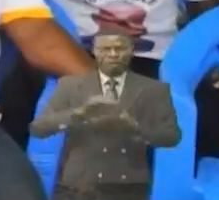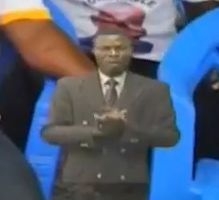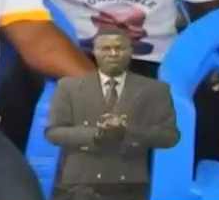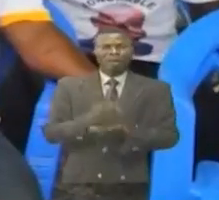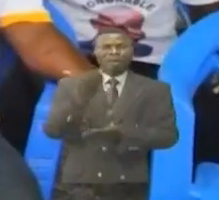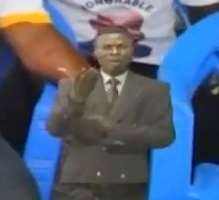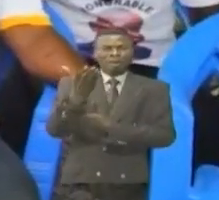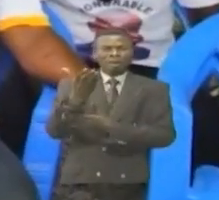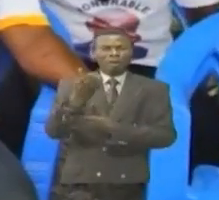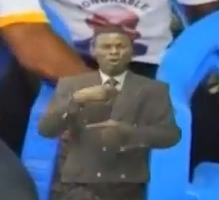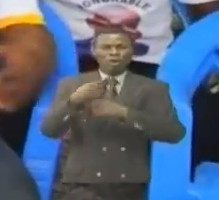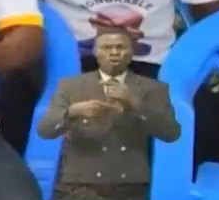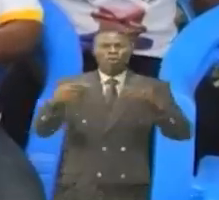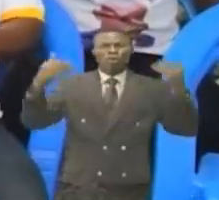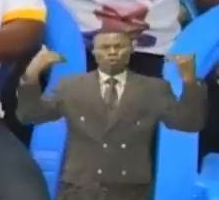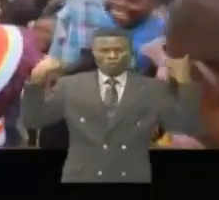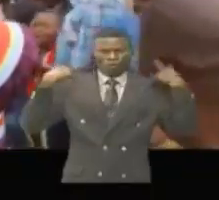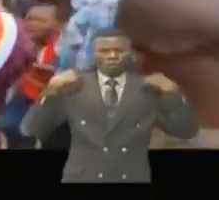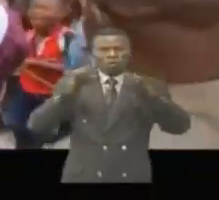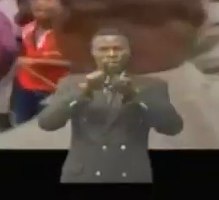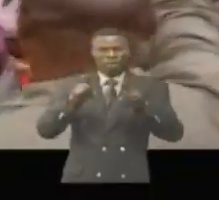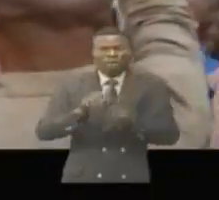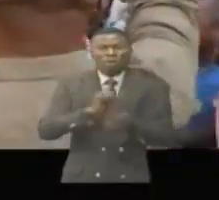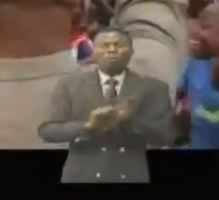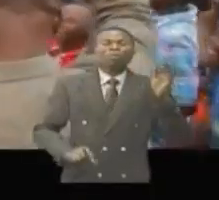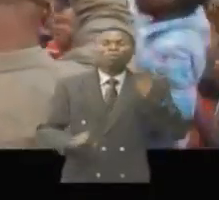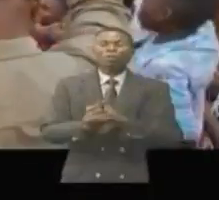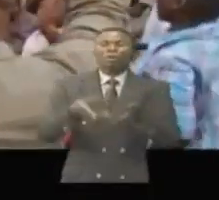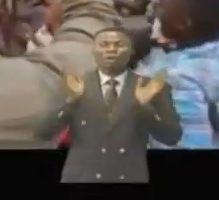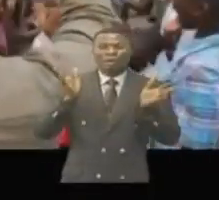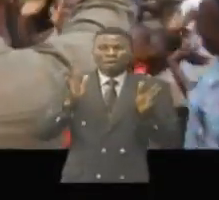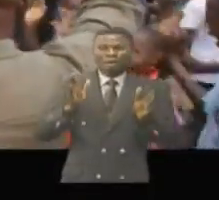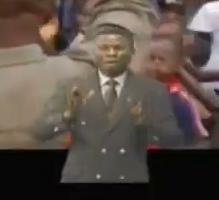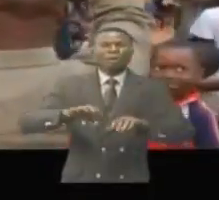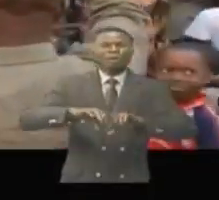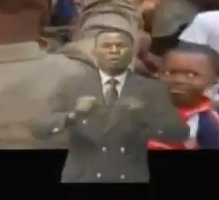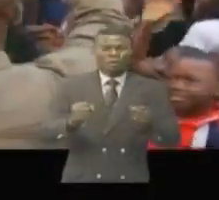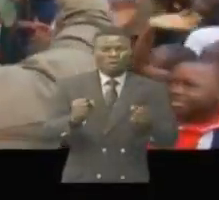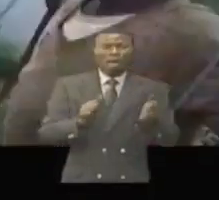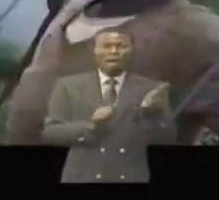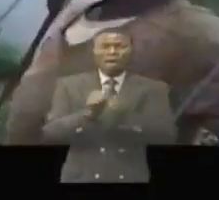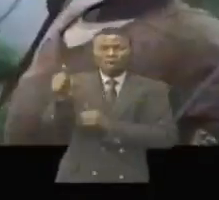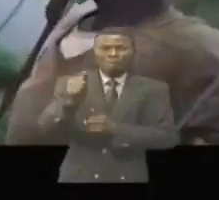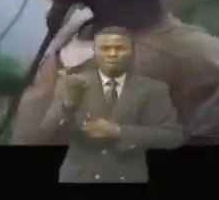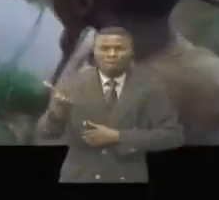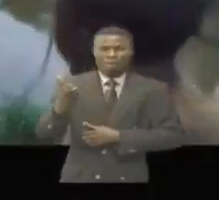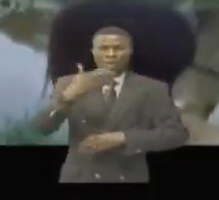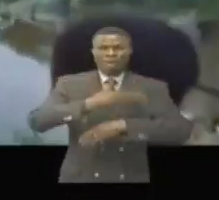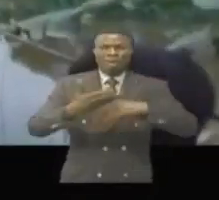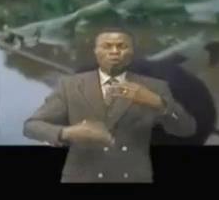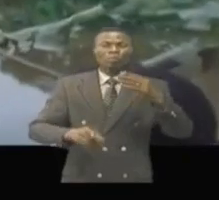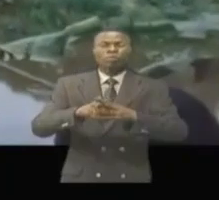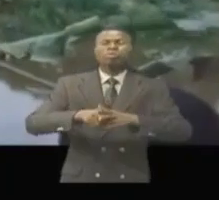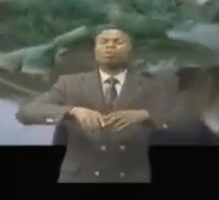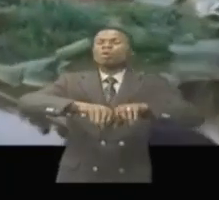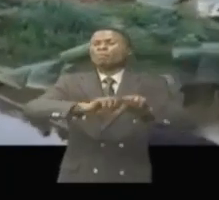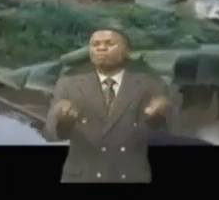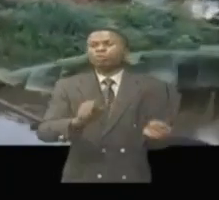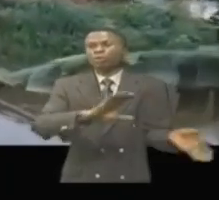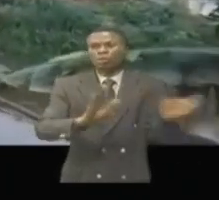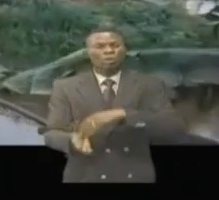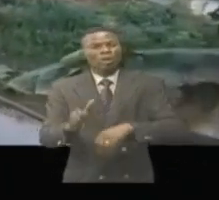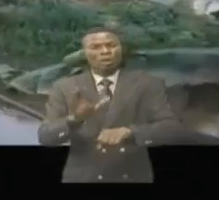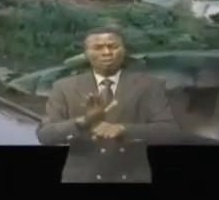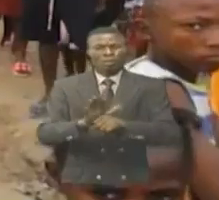le départ des officiels, un incident malheureux s'est produit à la passerelle à peine ouverte à la circulation des personnes